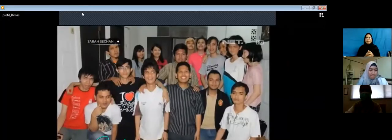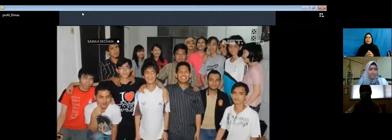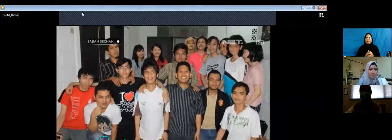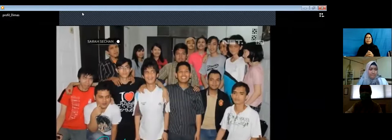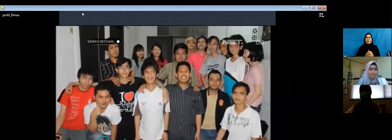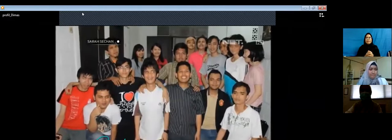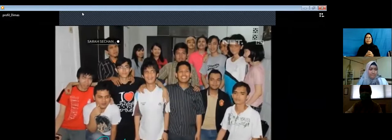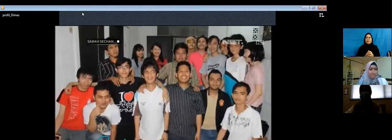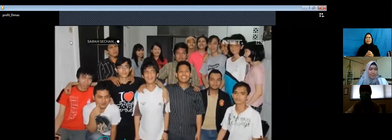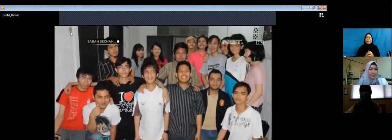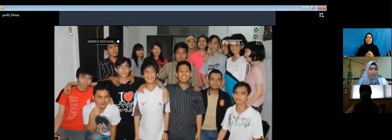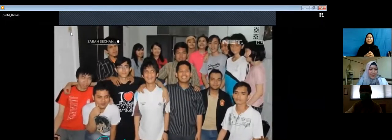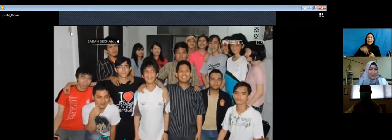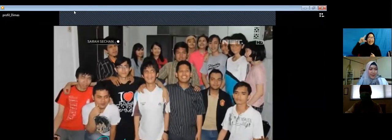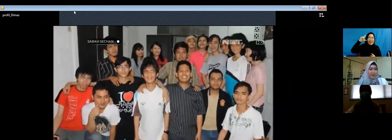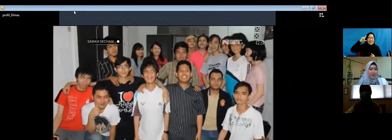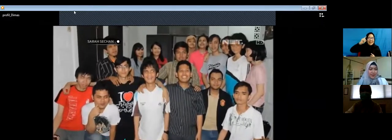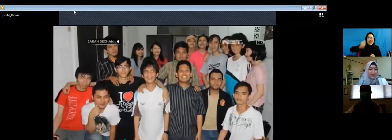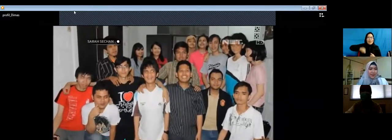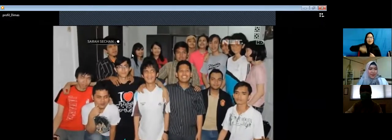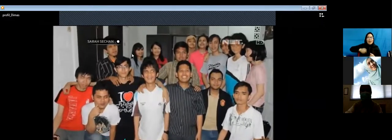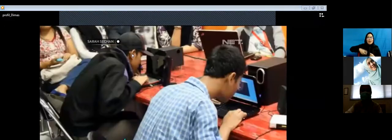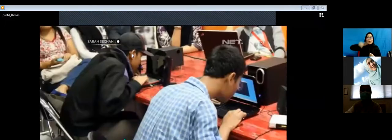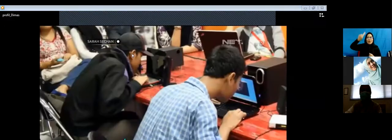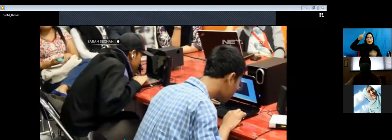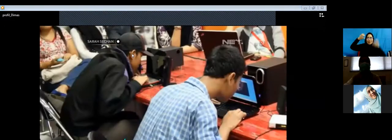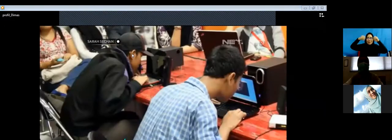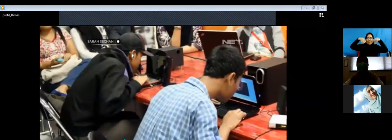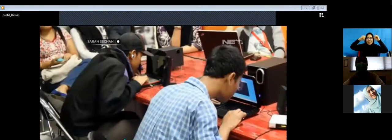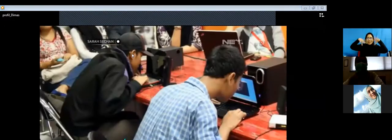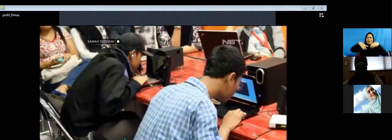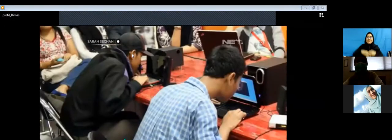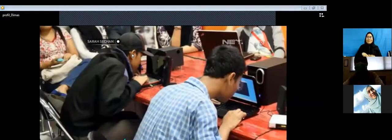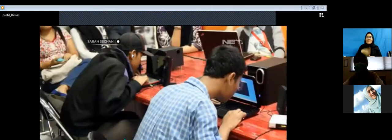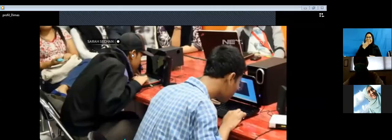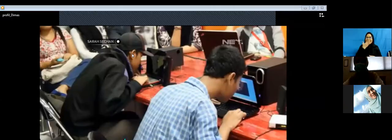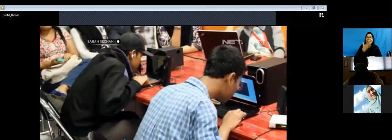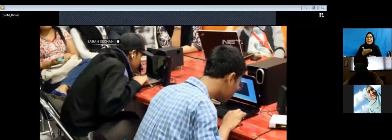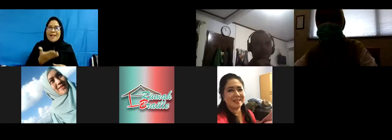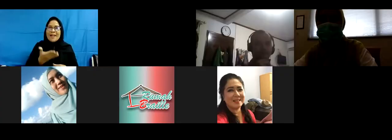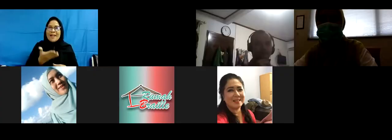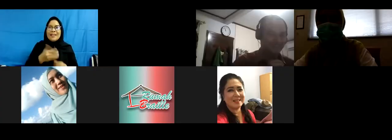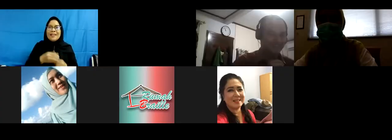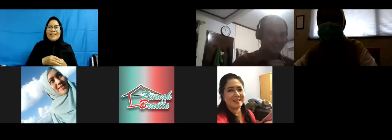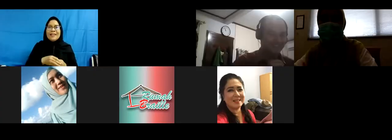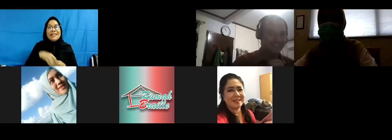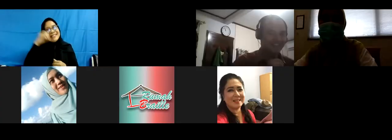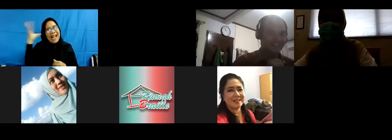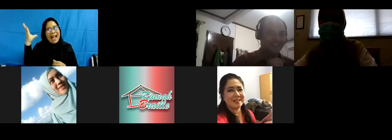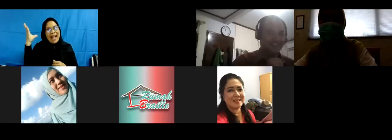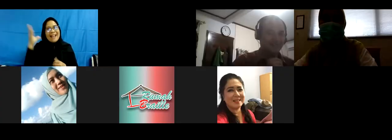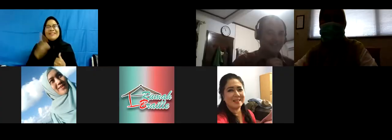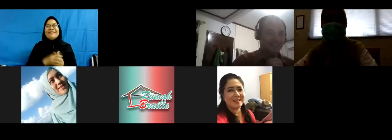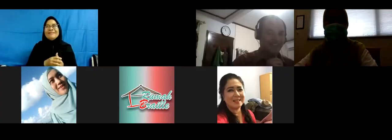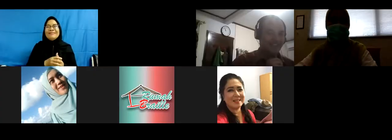Ya, bismillahirrahmanirrahim. Assalamualaikum warahmatullahi wabarakatuh. Selamat apa ya?